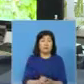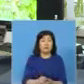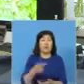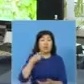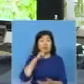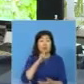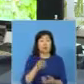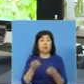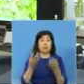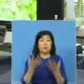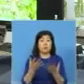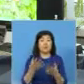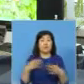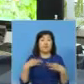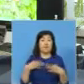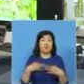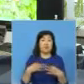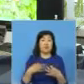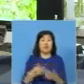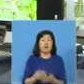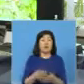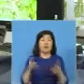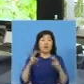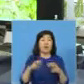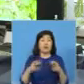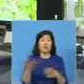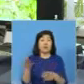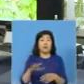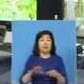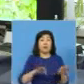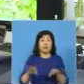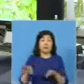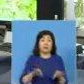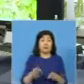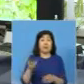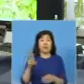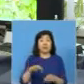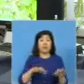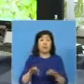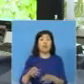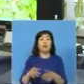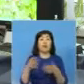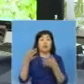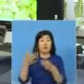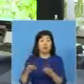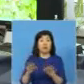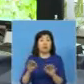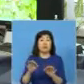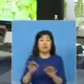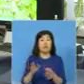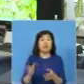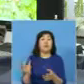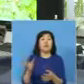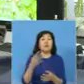экономике простых вещей у нас сейчас рассматривается 5 проектов, из них 3 проекта уже одобрены, профинансированы на